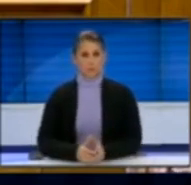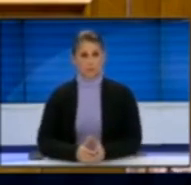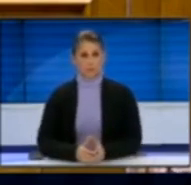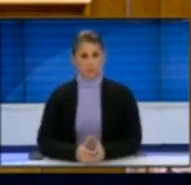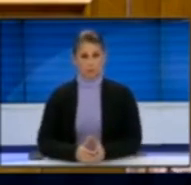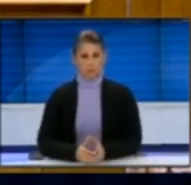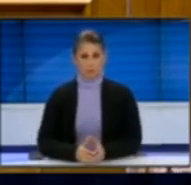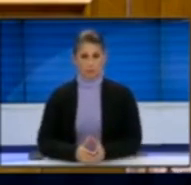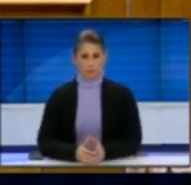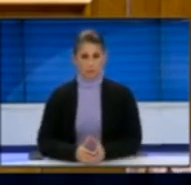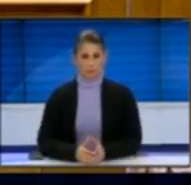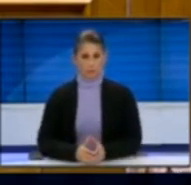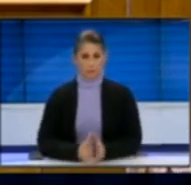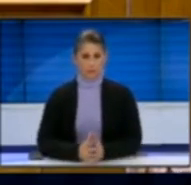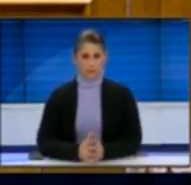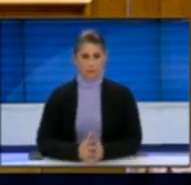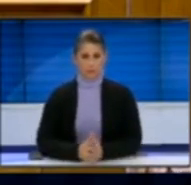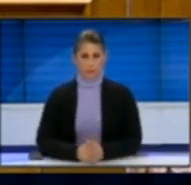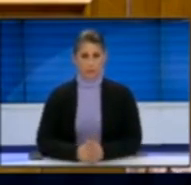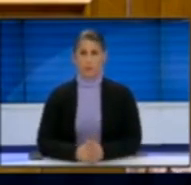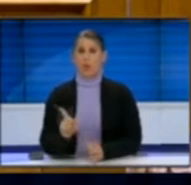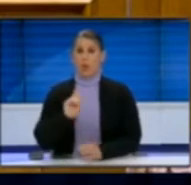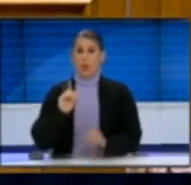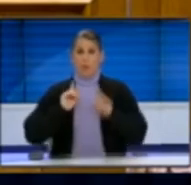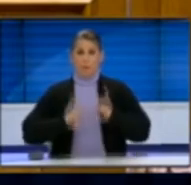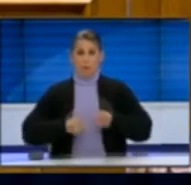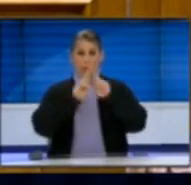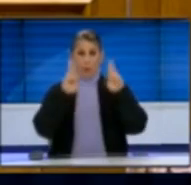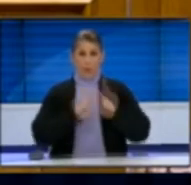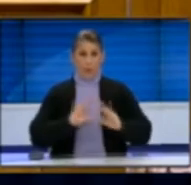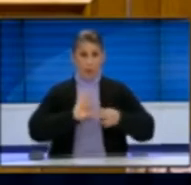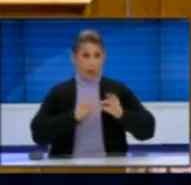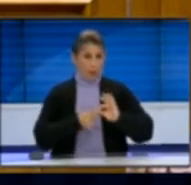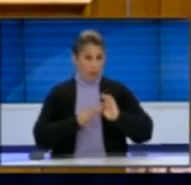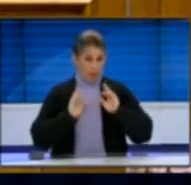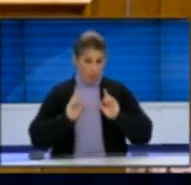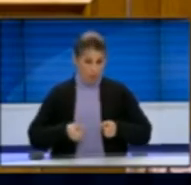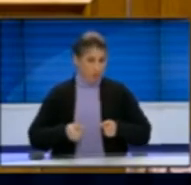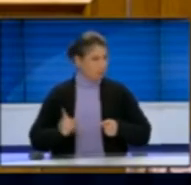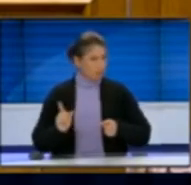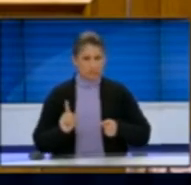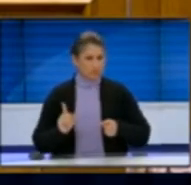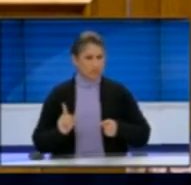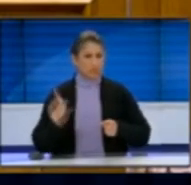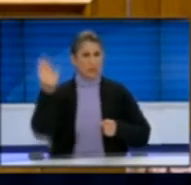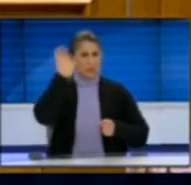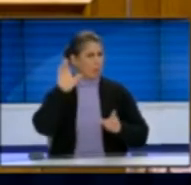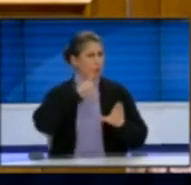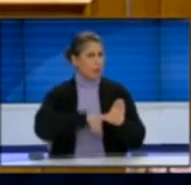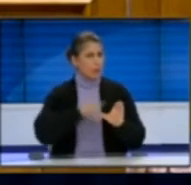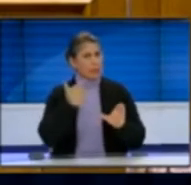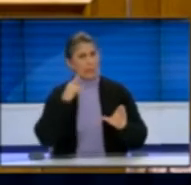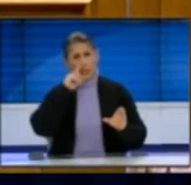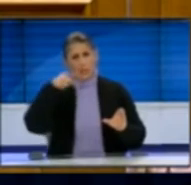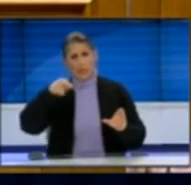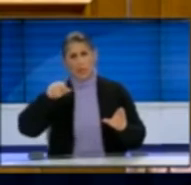Όχι στο πλαίσιο αποφάσεων των διεθνών οργανισμών στους οποίους συμμετέχουμε, της Ευρωπαϊκής Ένωσης ή του